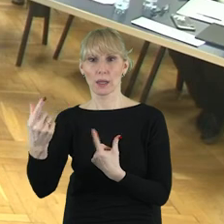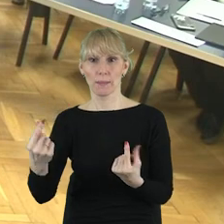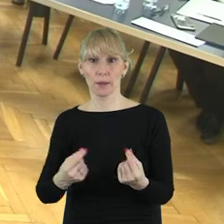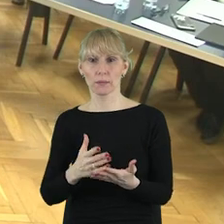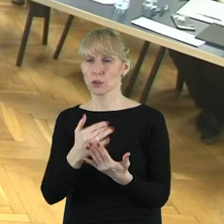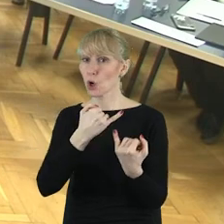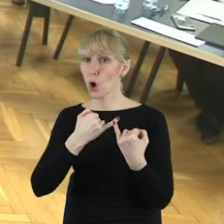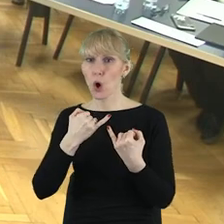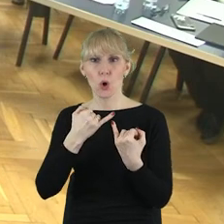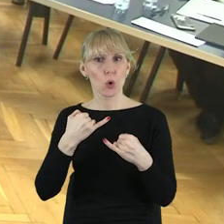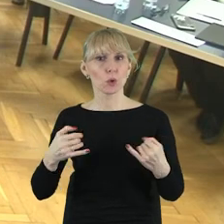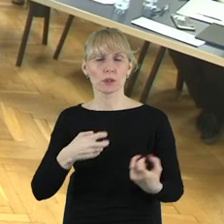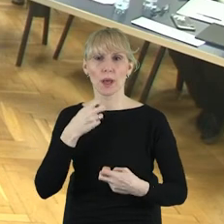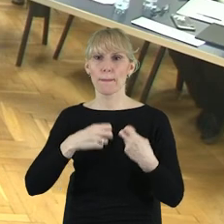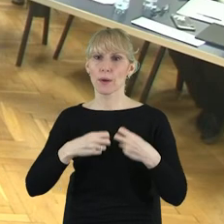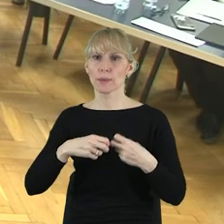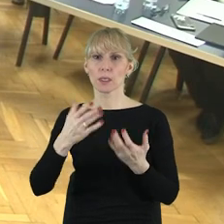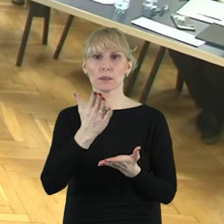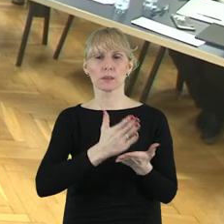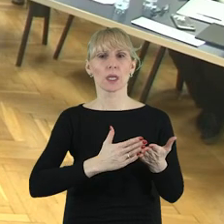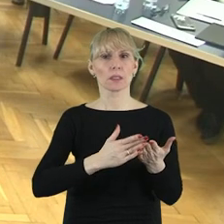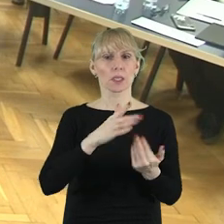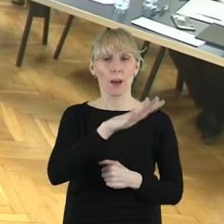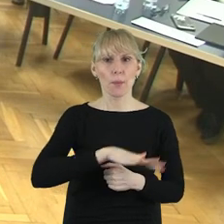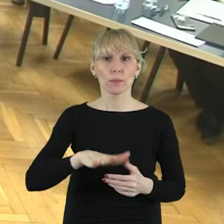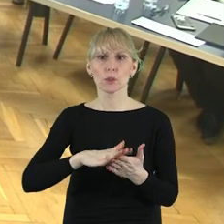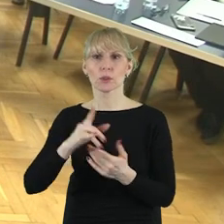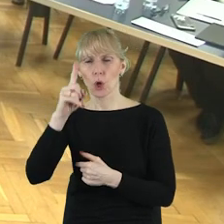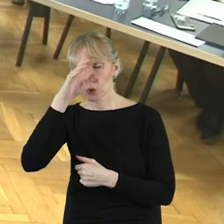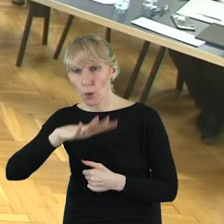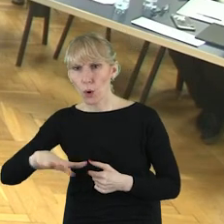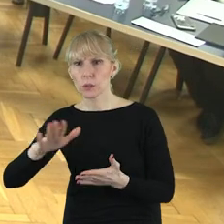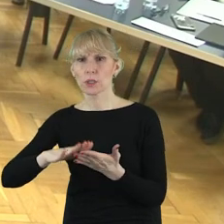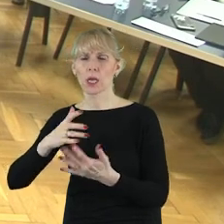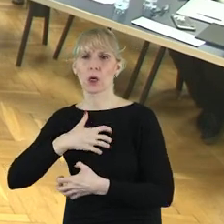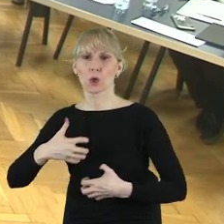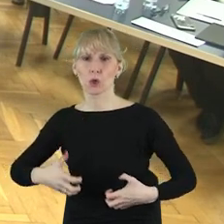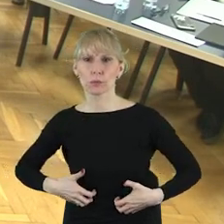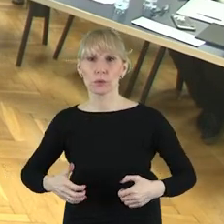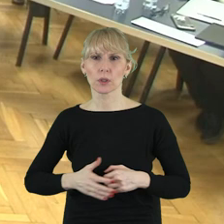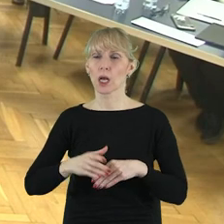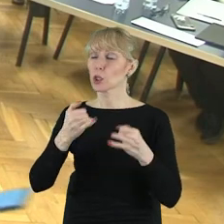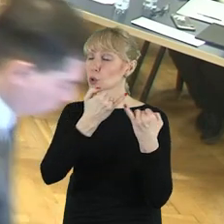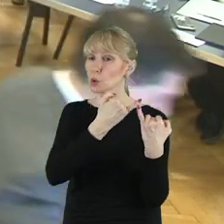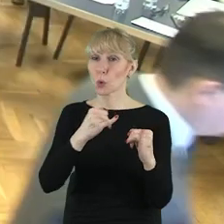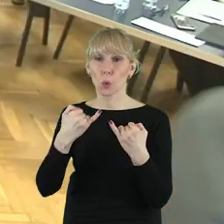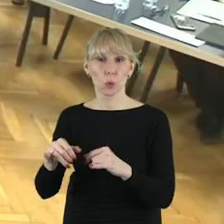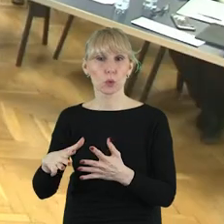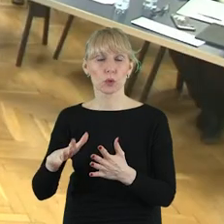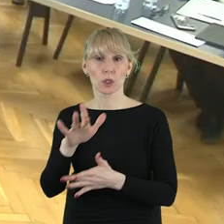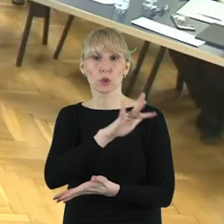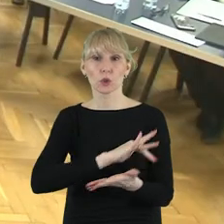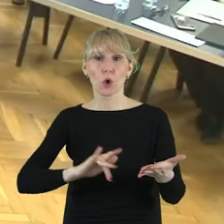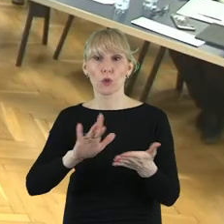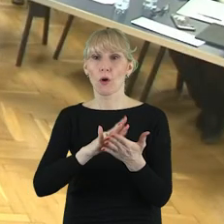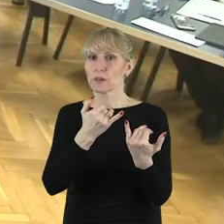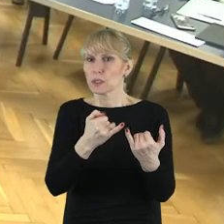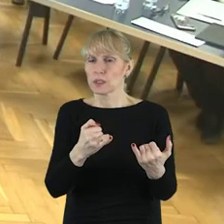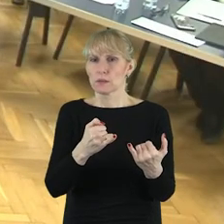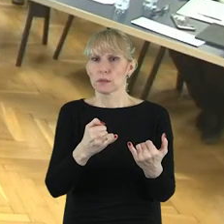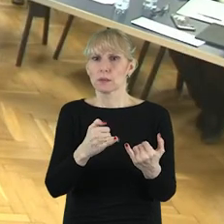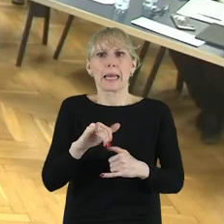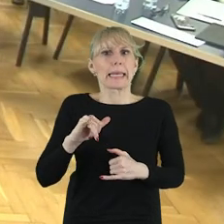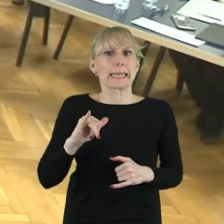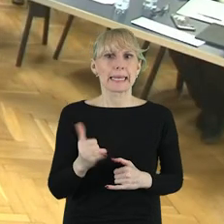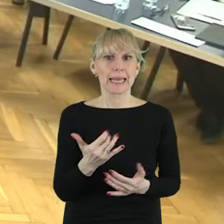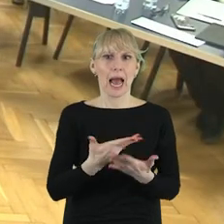w którego uczestniczą różne podmioty z sektora publicznego, sektora społecznego i sektora gospodarczego, z różnych środowisk z danego